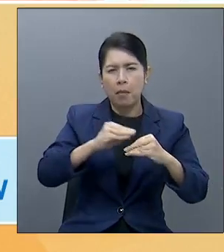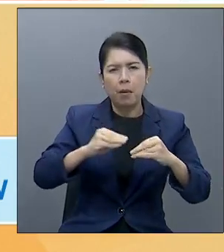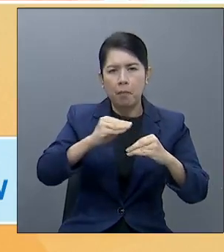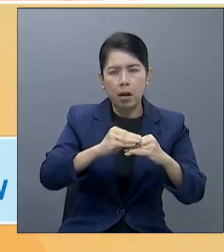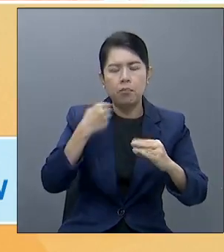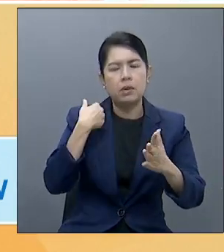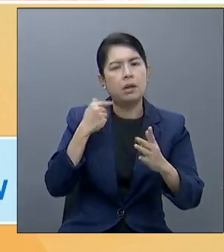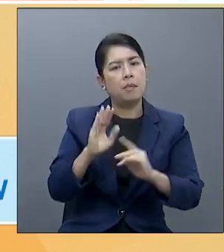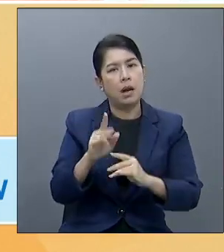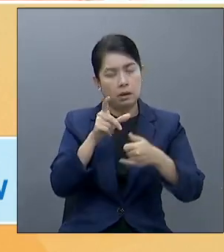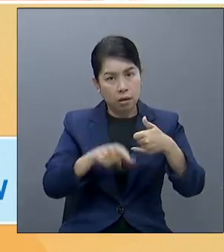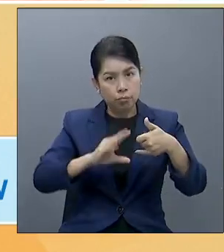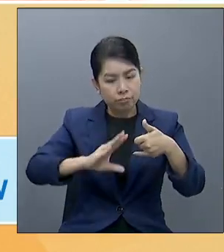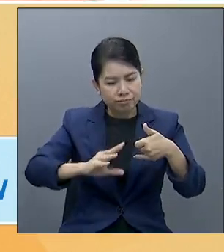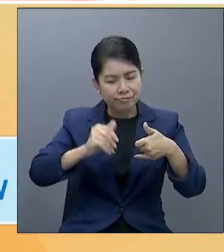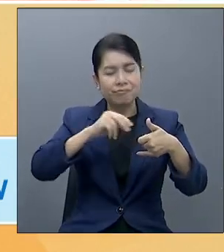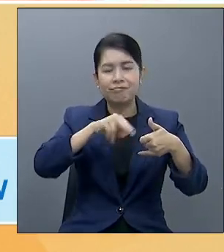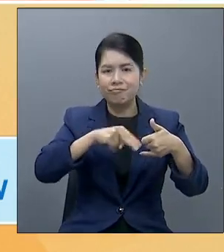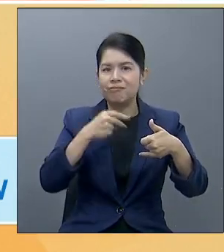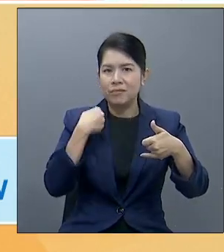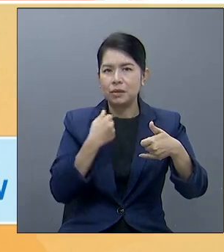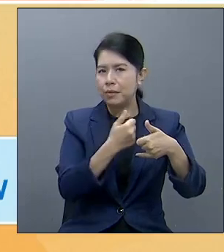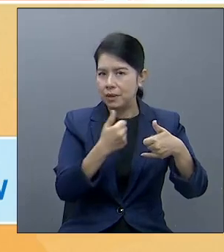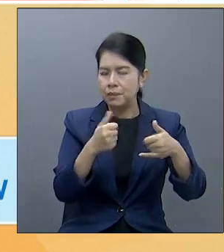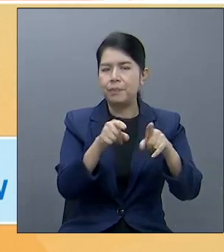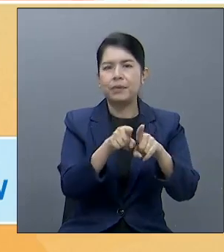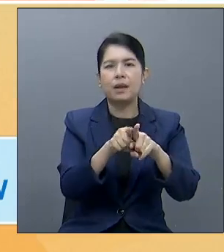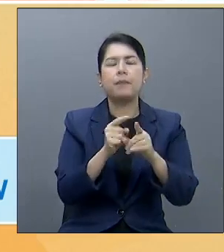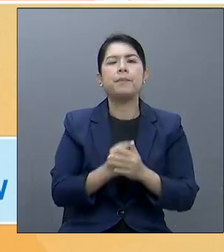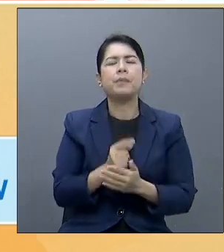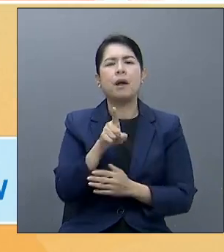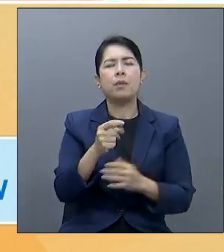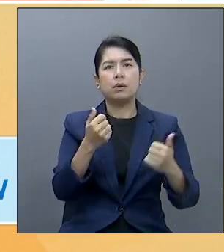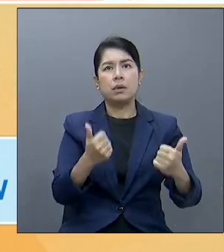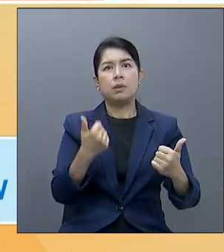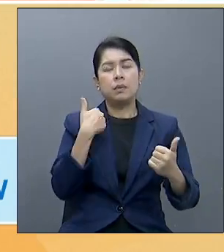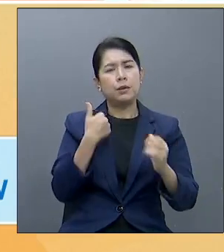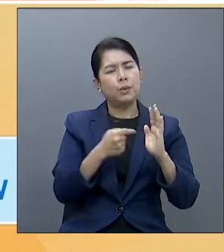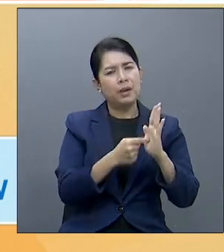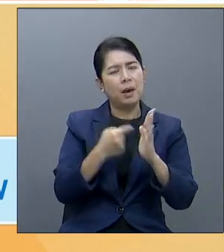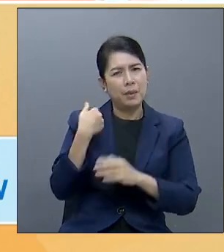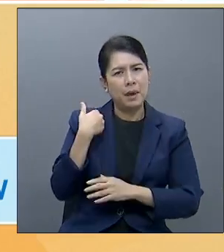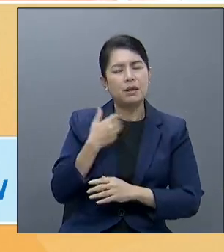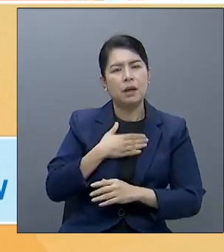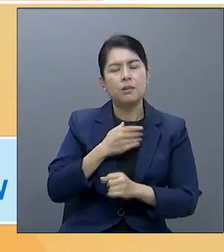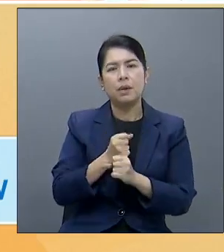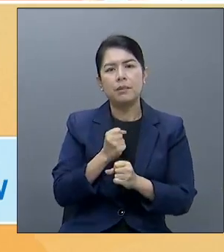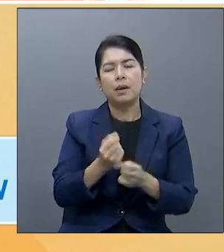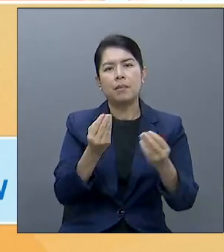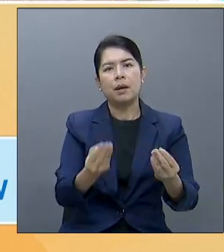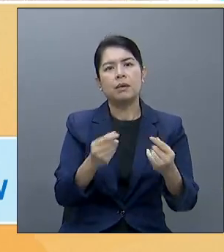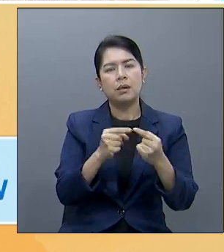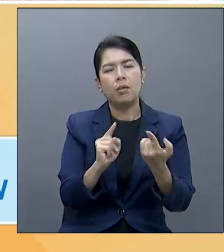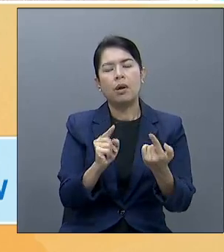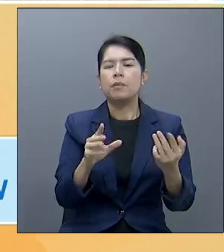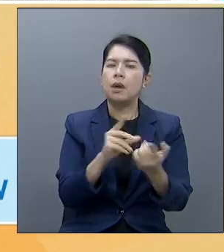ครอบถือเป็นปัจจัยที่สำคัญมากๆเลยทีนี้ไม่แน่ใจว่าปัจจุบันนี้มีพื้นที่ตัวอย่างไหม ไหมคะที่เราได้ทำสังคม Happy Family แบบนี้